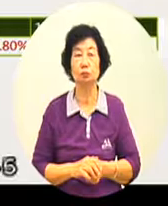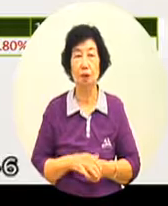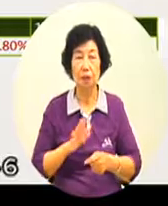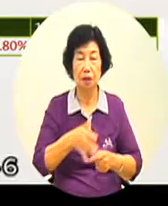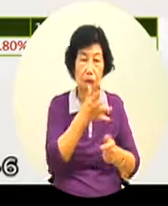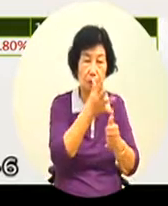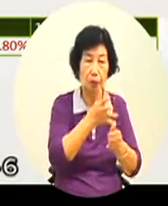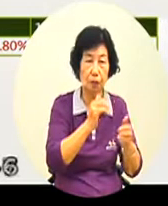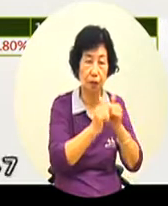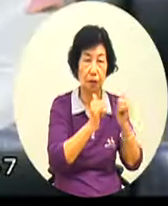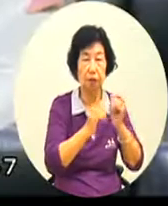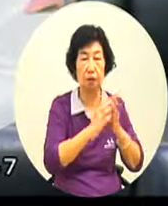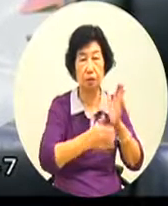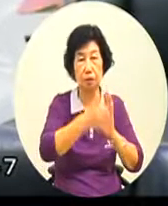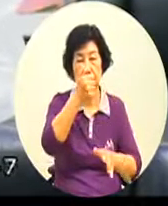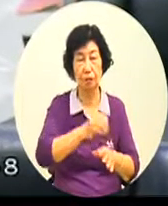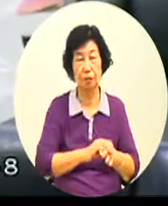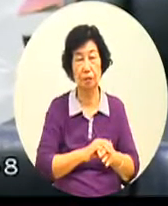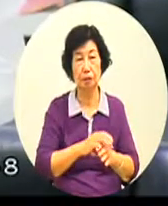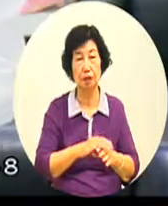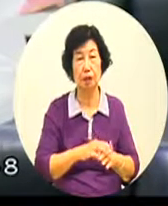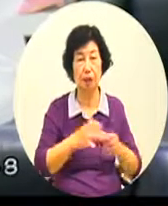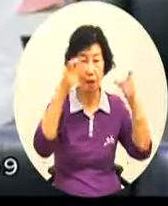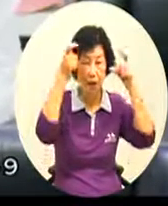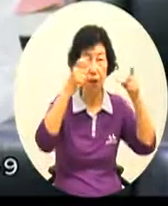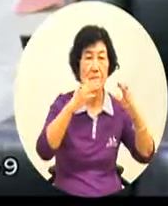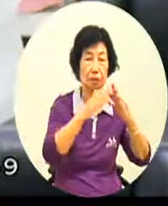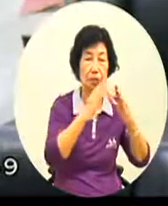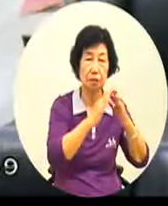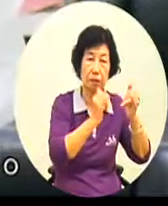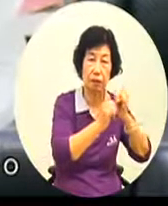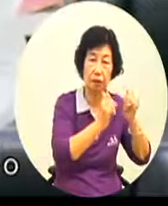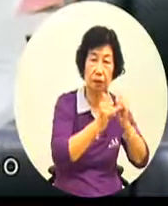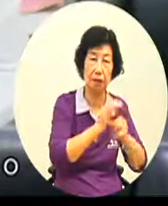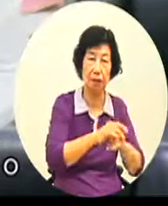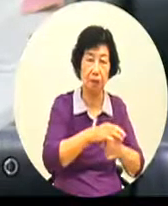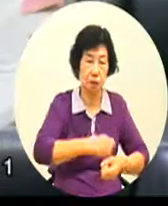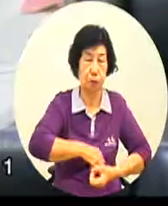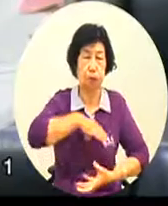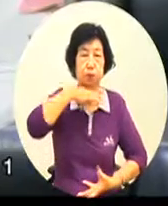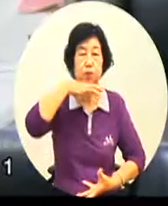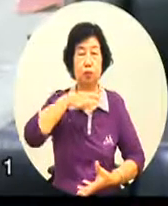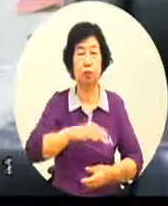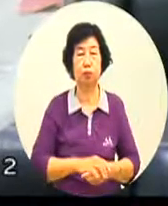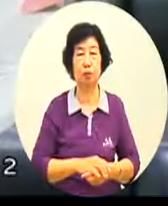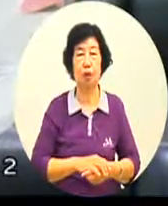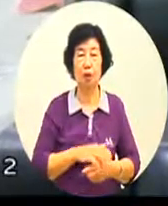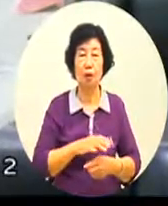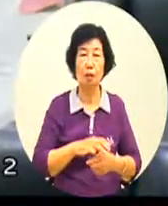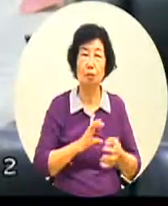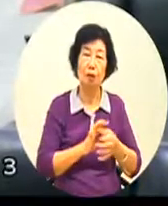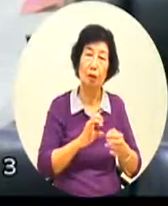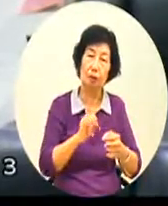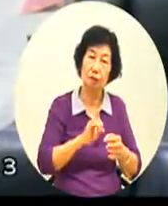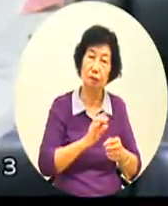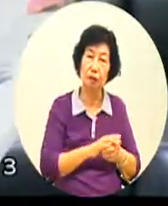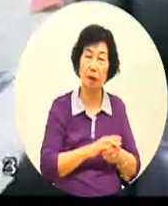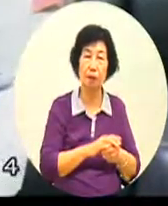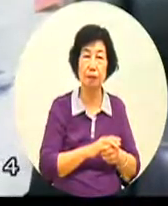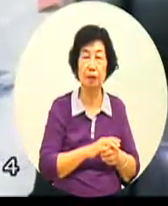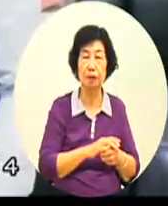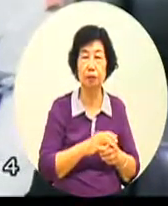啊，高雄市的人口这个长寿的比例为什么会比台北市还低啊，